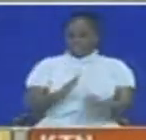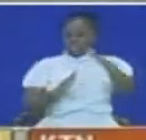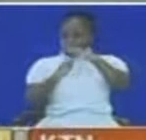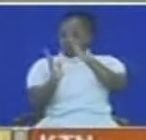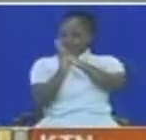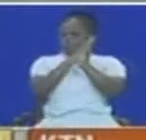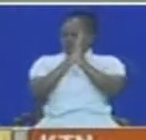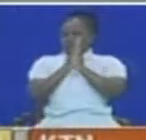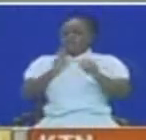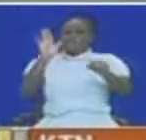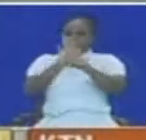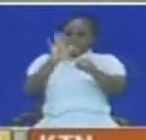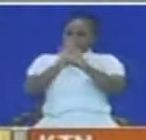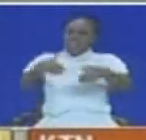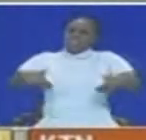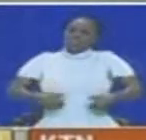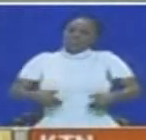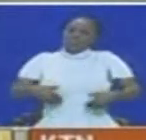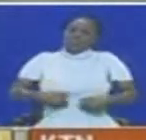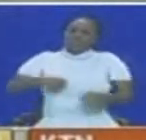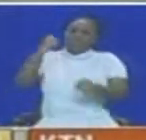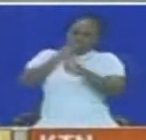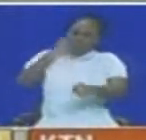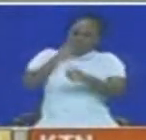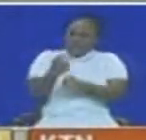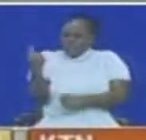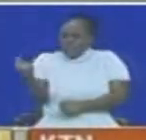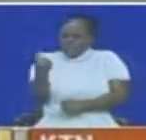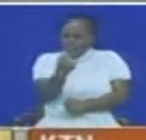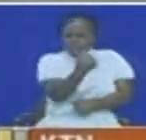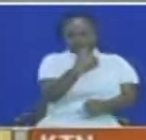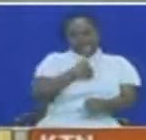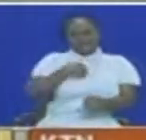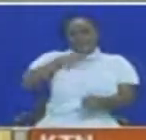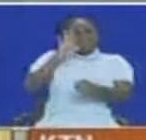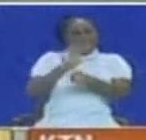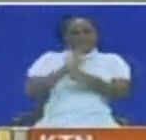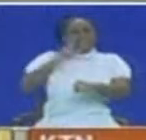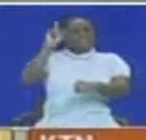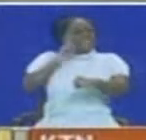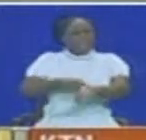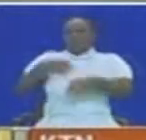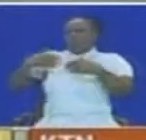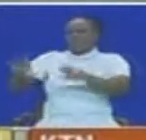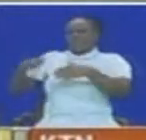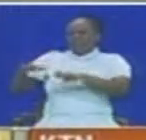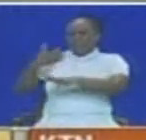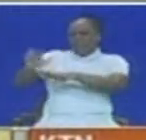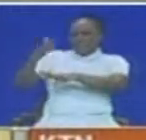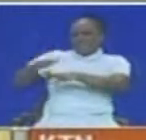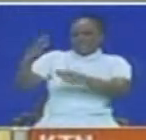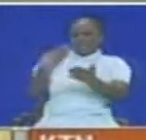kwanza, vijana wengi ambao hujihusisha na ajira na kazi ndogo ndogo mara nyingi huishilia kuyasoza mapato yao ya kila